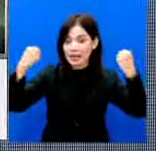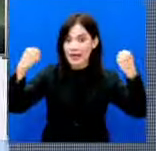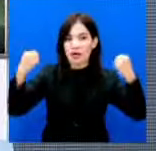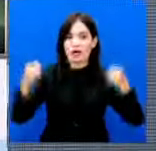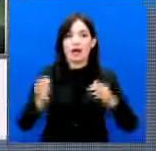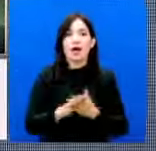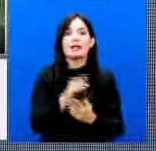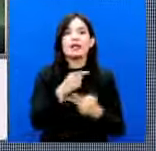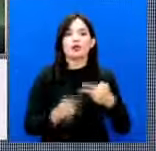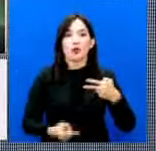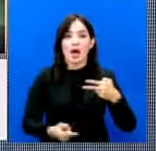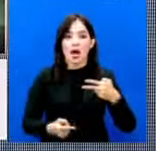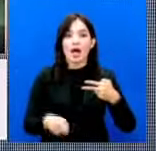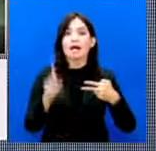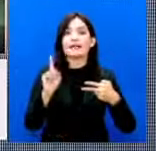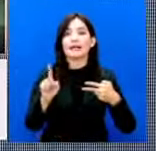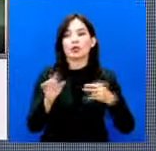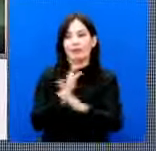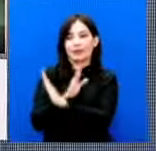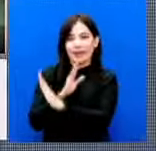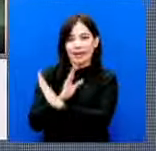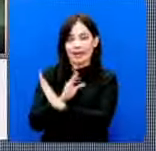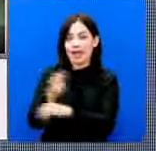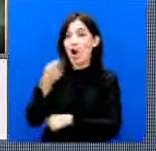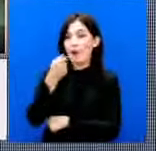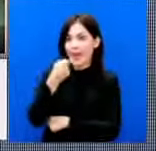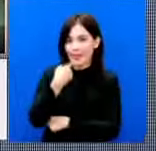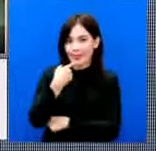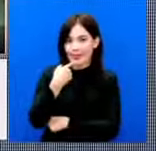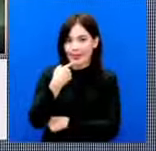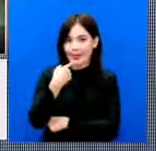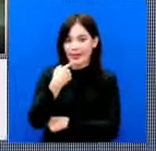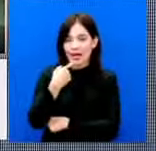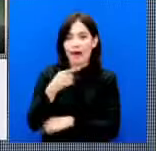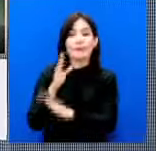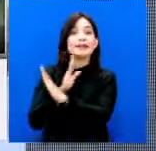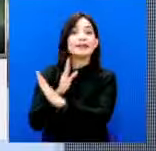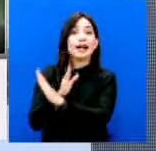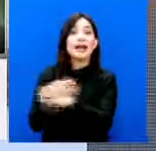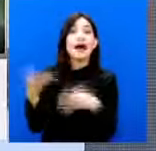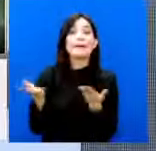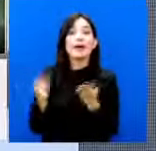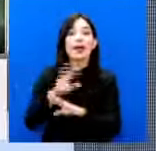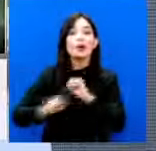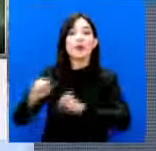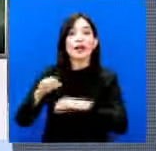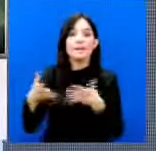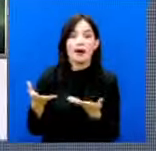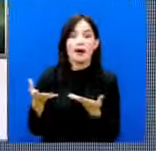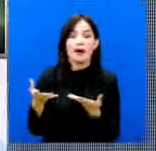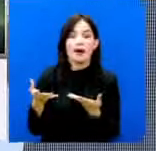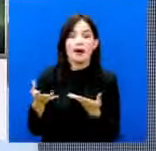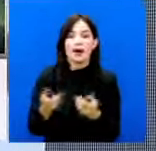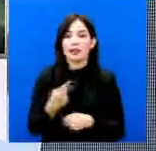memang ada dua. Satu itu adalah pencegahan dan pengobatan. Nah, pencegahan apa yang harus kita lakukan? Yang harus